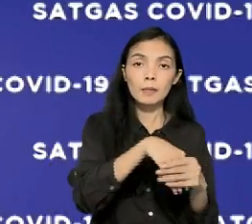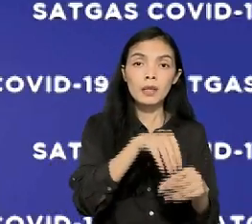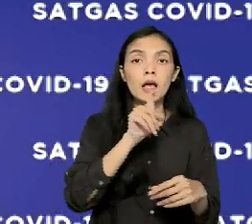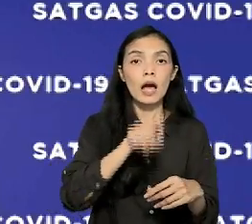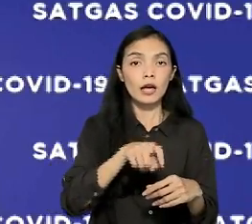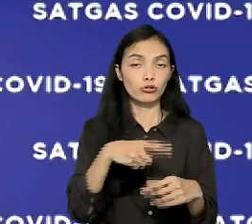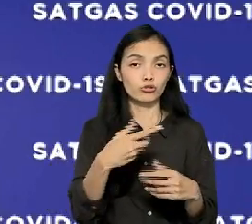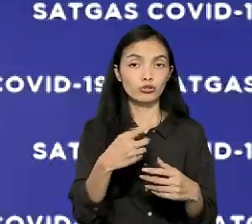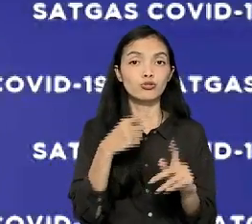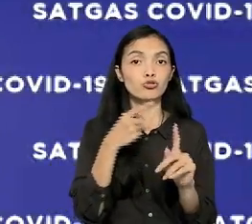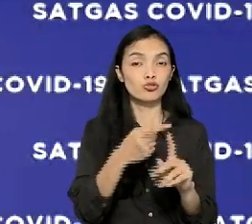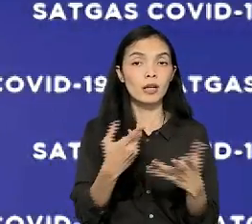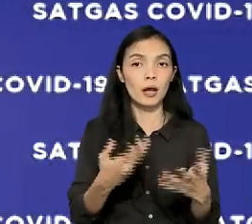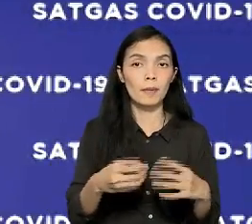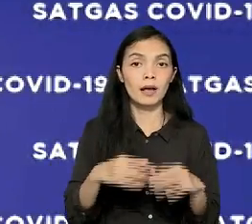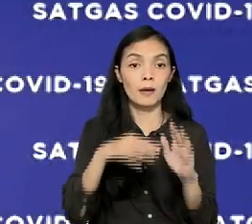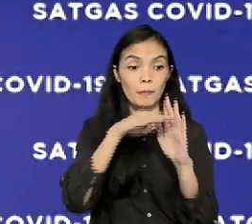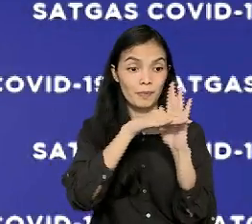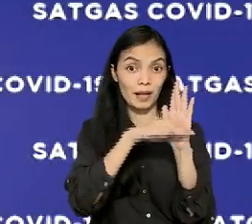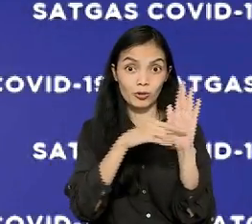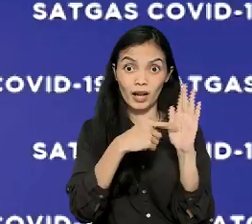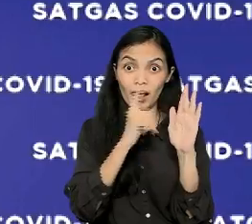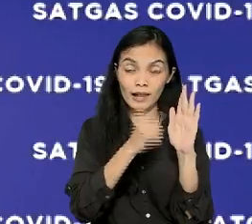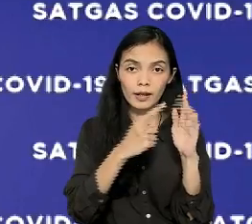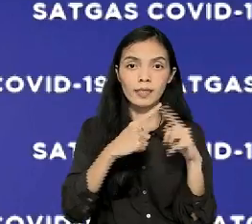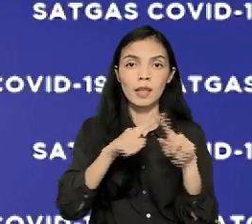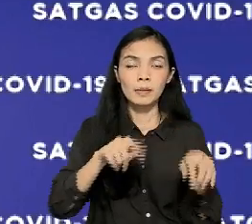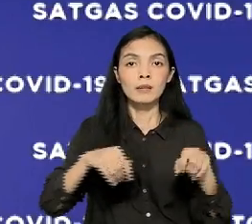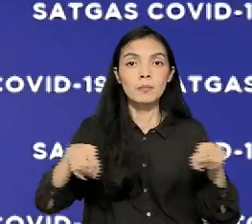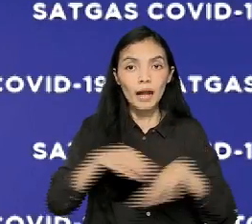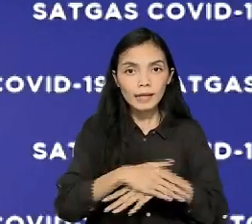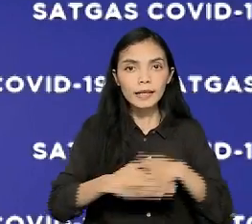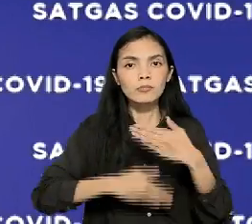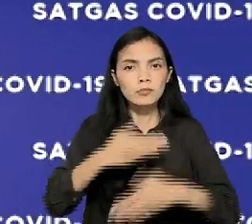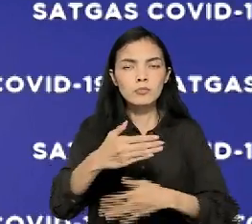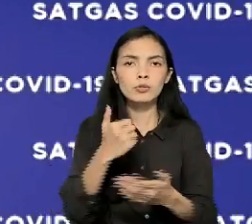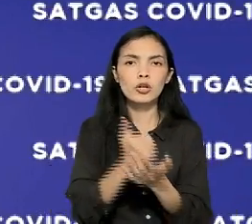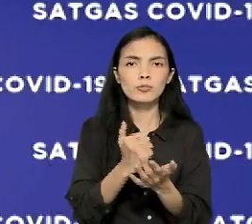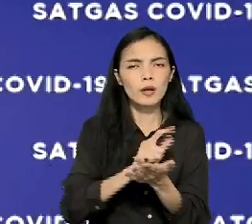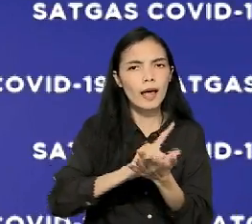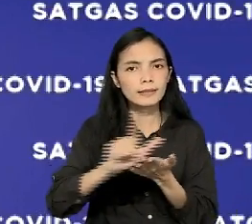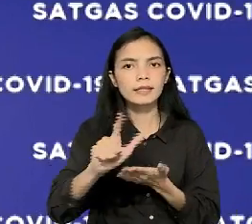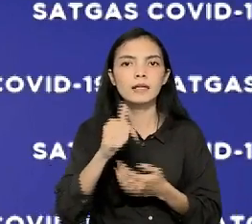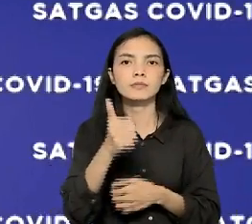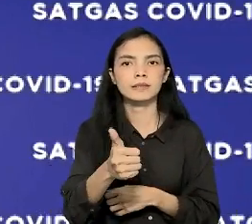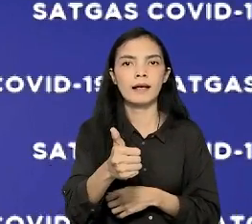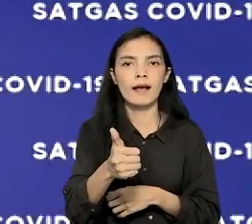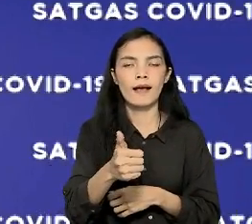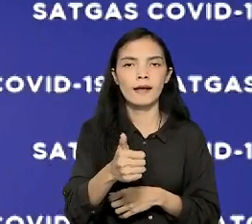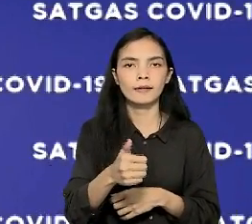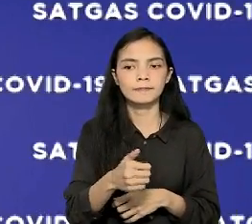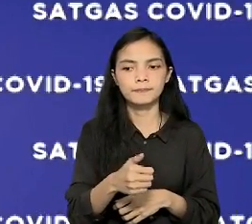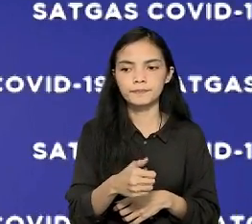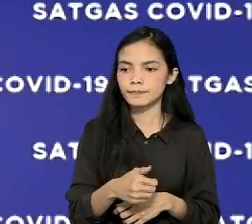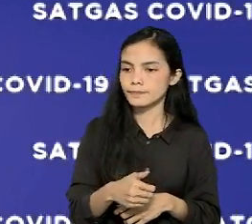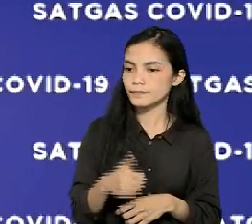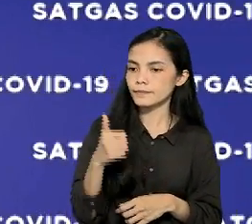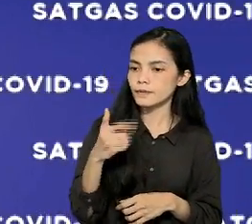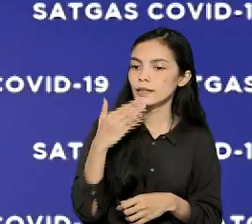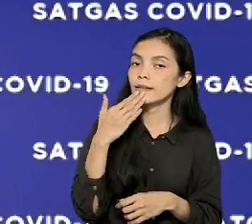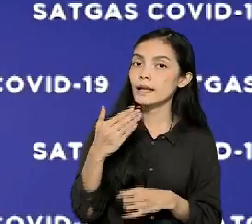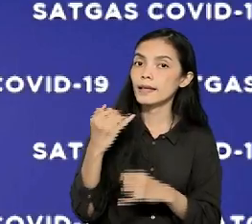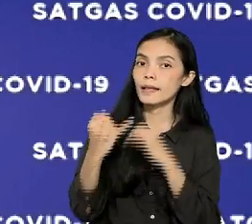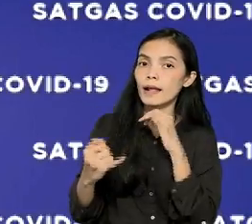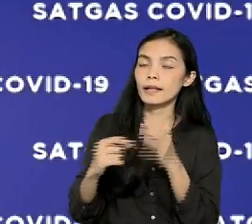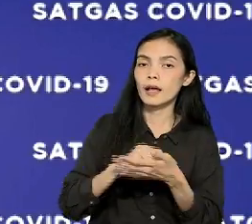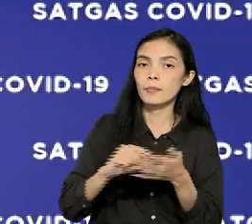berpartisipasi agar implementasi kebijakan dapat berjalan baik di lapangan. Terima kasih. Pertanyaan